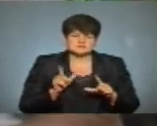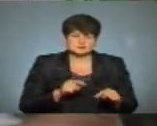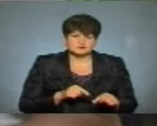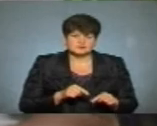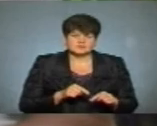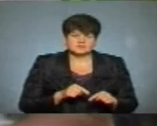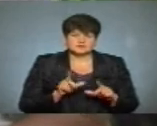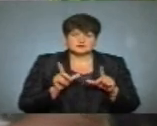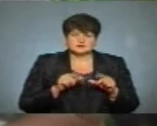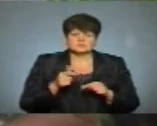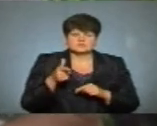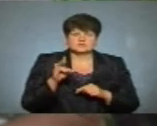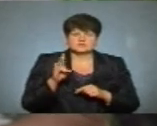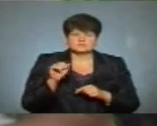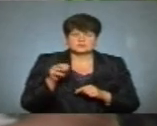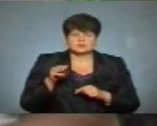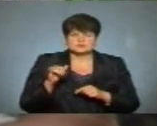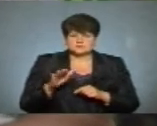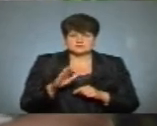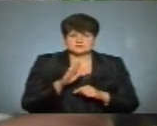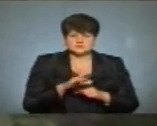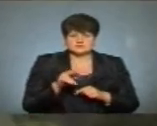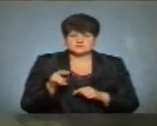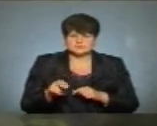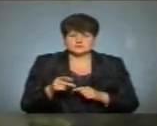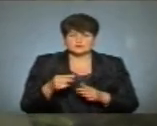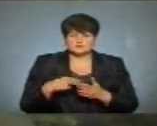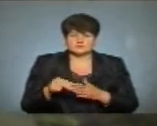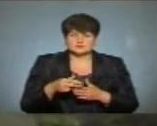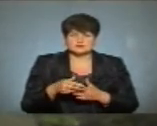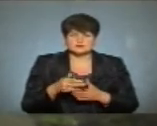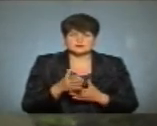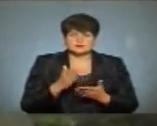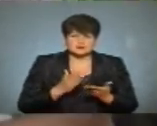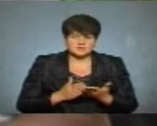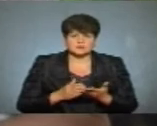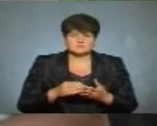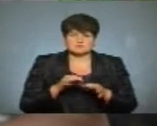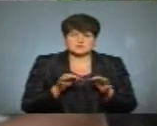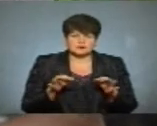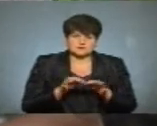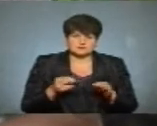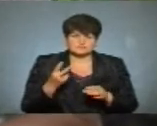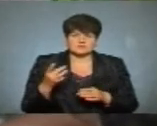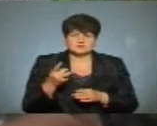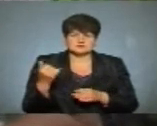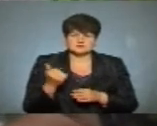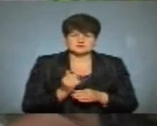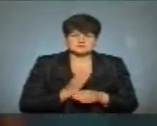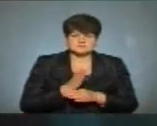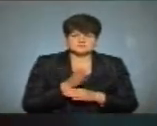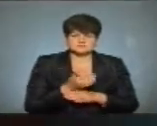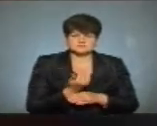до Гнатів Володимири Петрівної, купила їй хліба, макаронів. Два рази на тиждень приїжджаю до